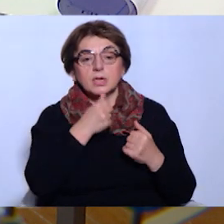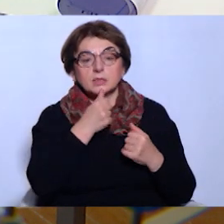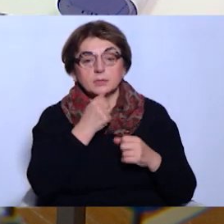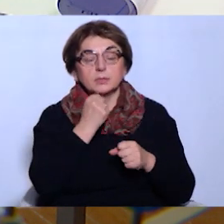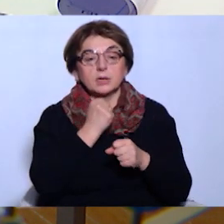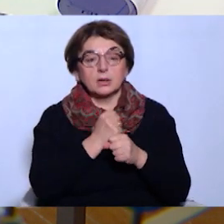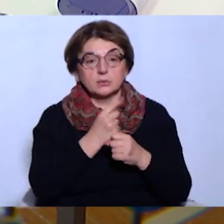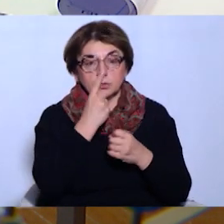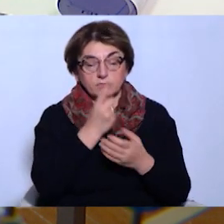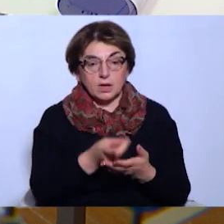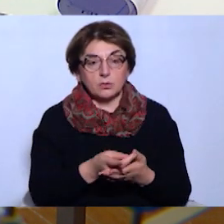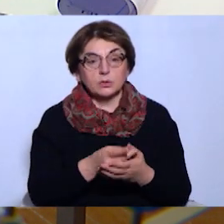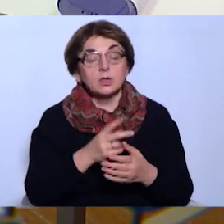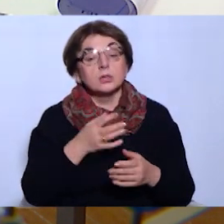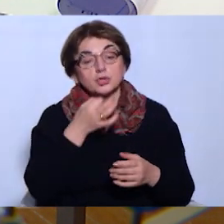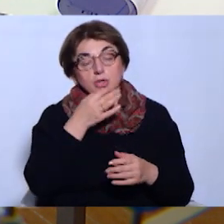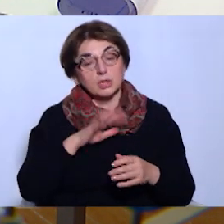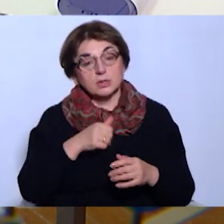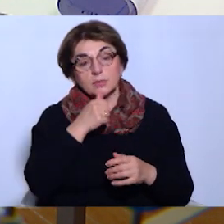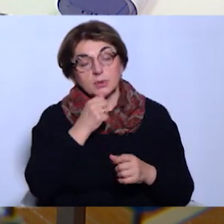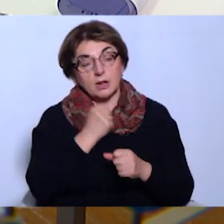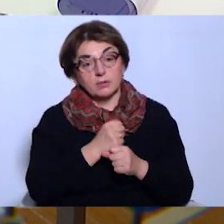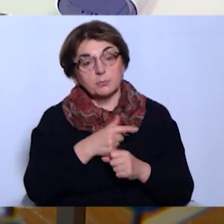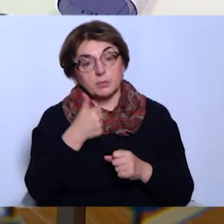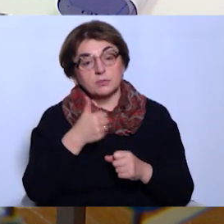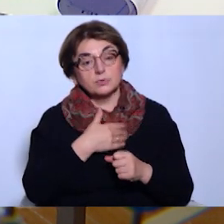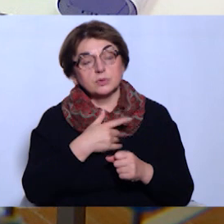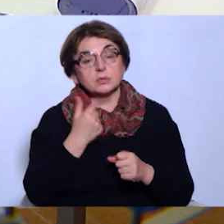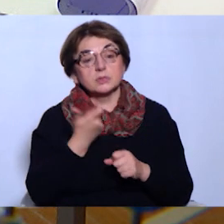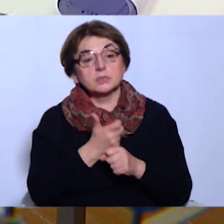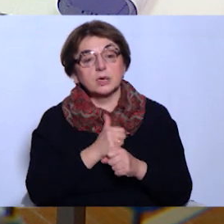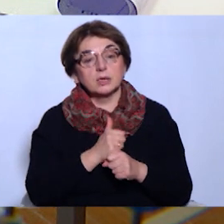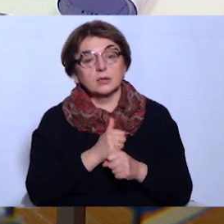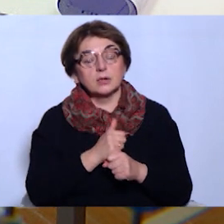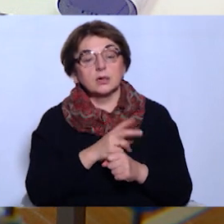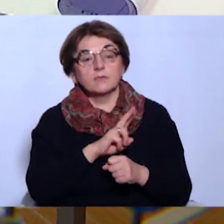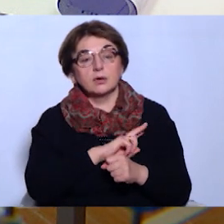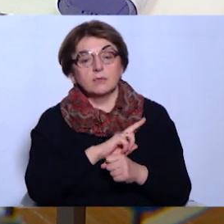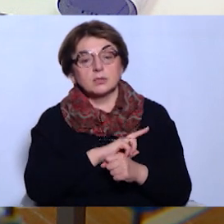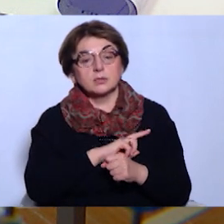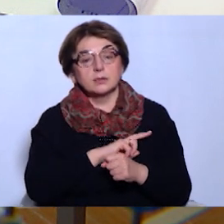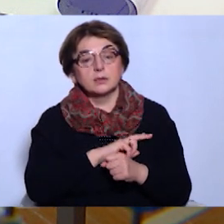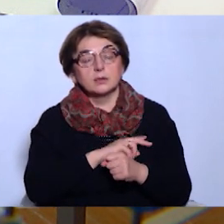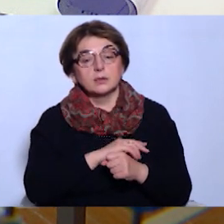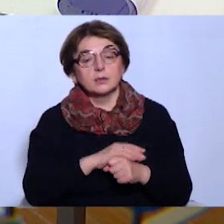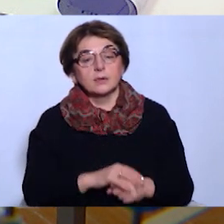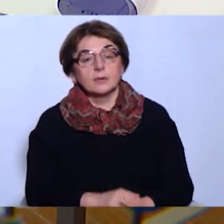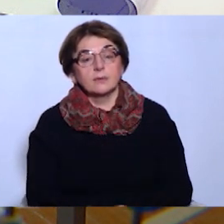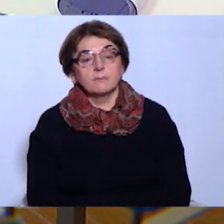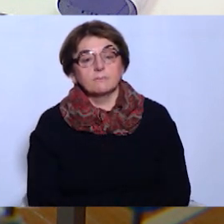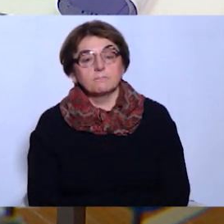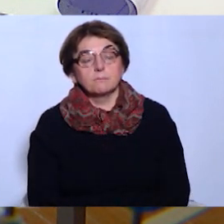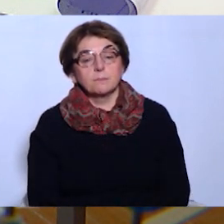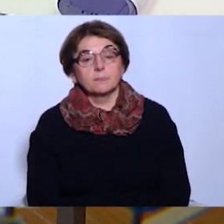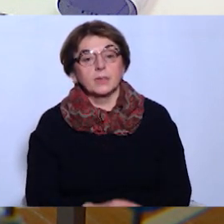დღეს ექსპერიმენტულადაც დაგიმტკიცოთ, მაგრამ სანამ ექსპერიმენტზე გადავალთ. ჩვენ ძალიან გვიყვარს ეგრეთ